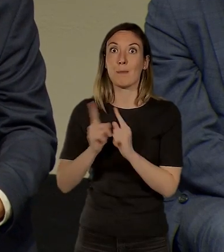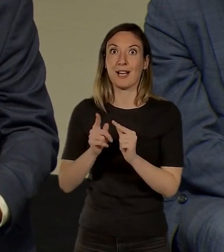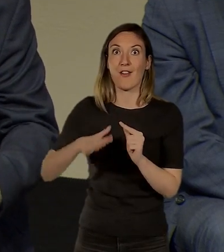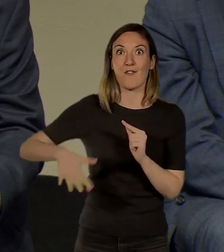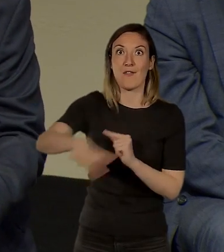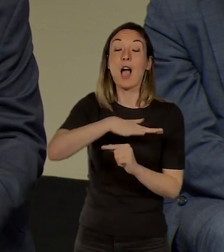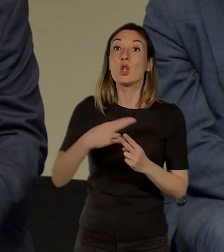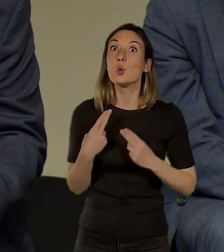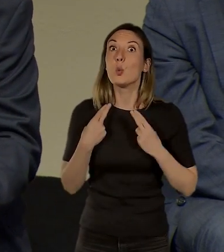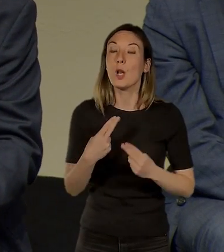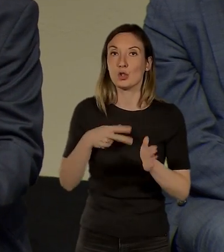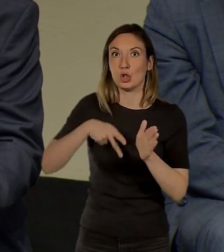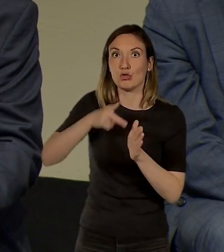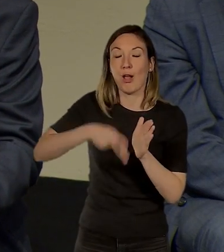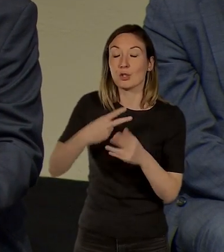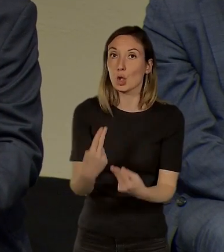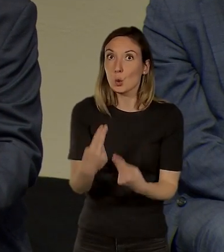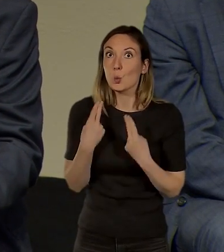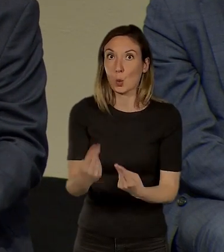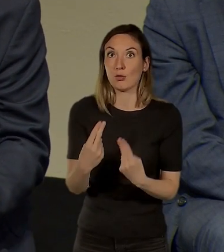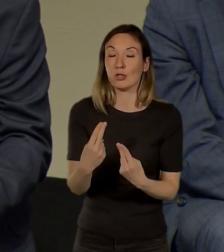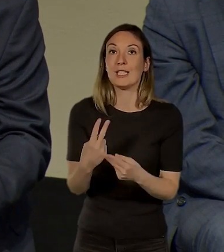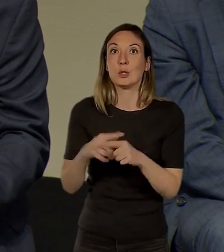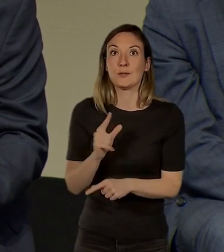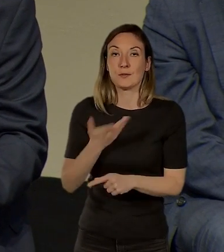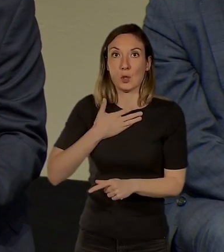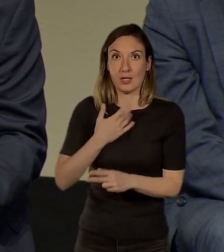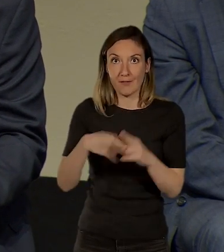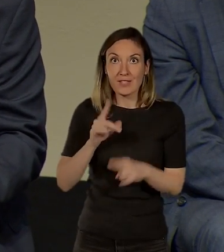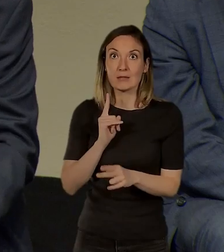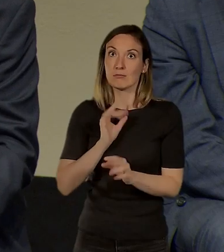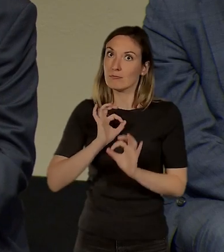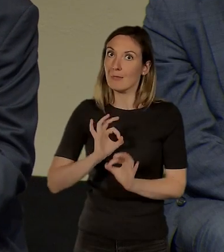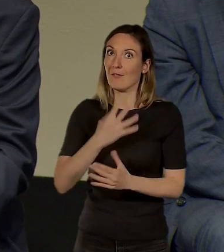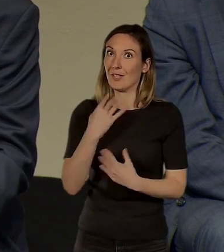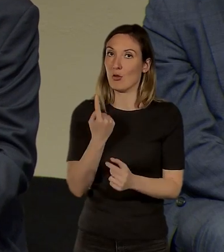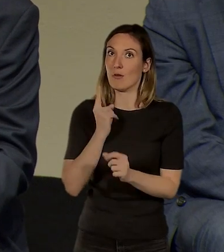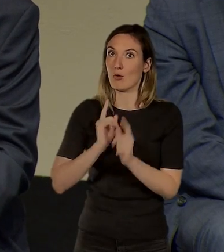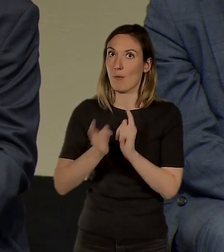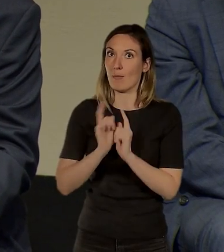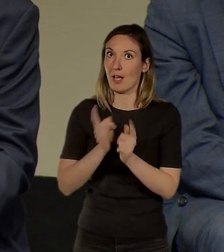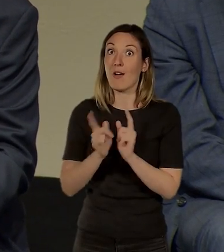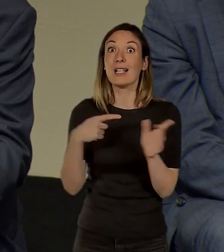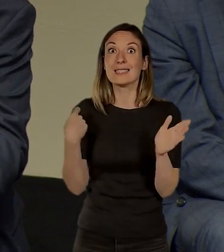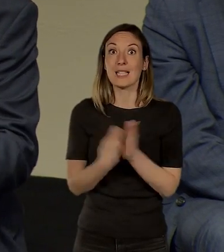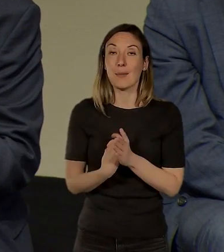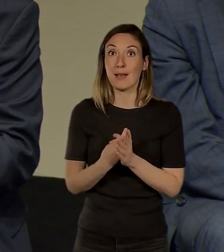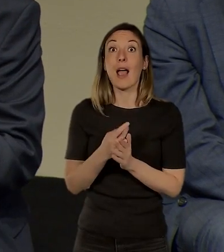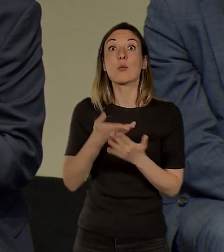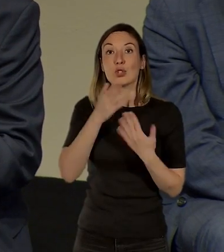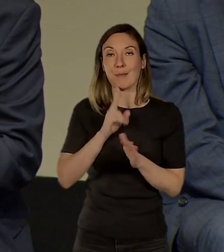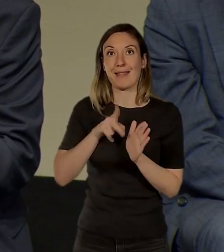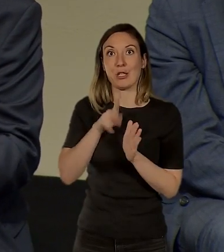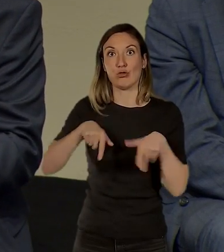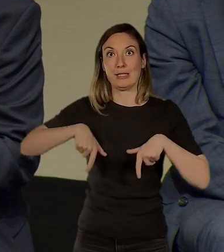že přináší víc dopravní práce. Jo? Čili buď tam bude ta železnice a pak je